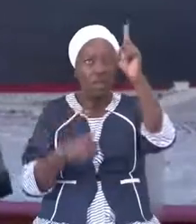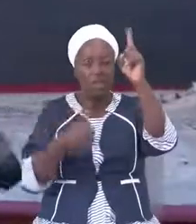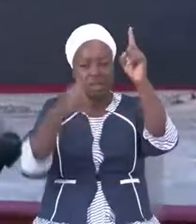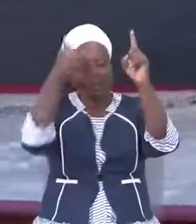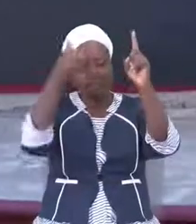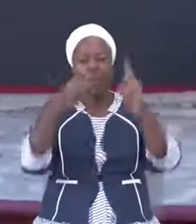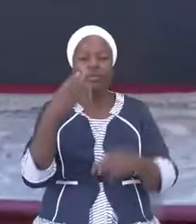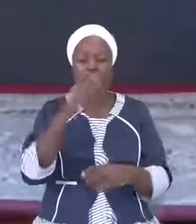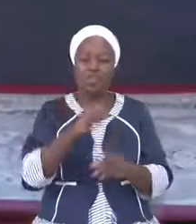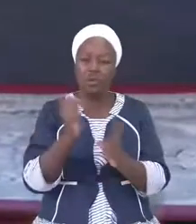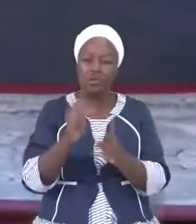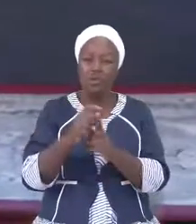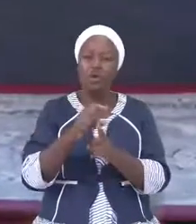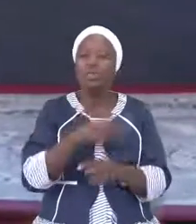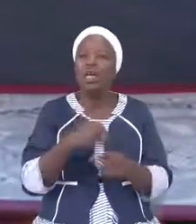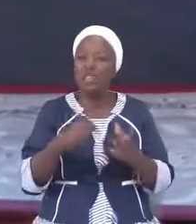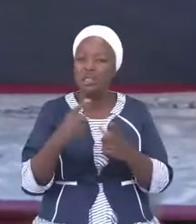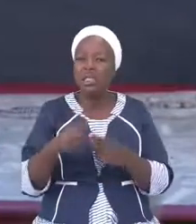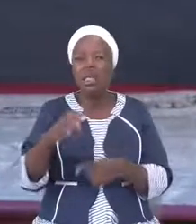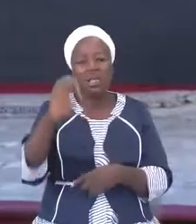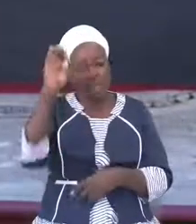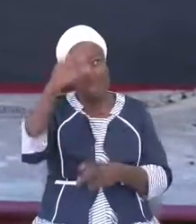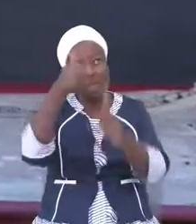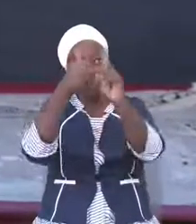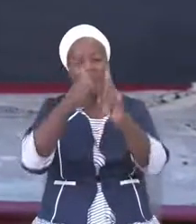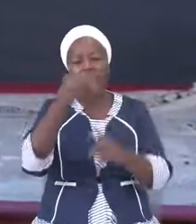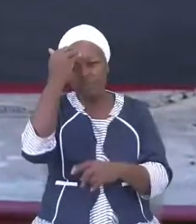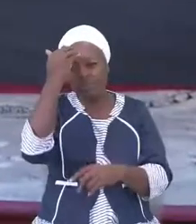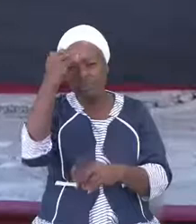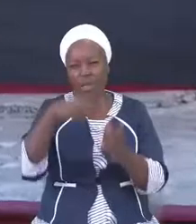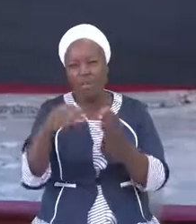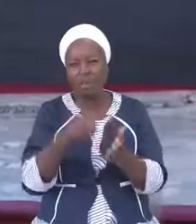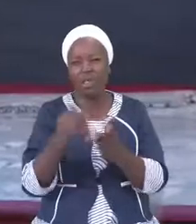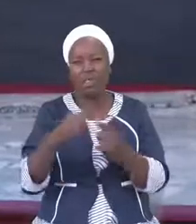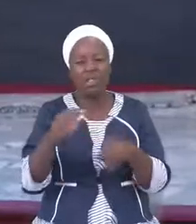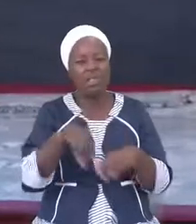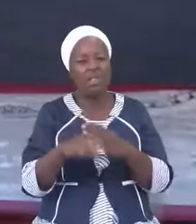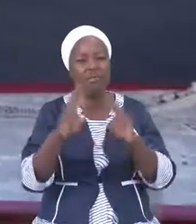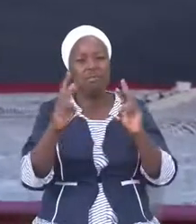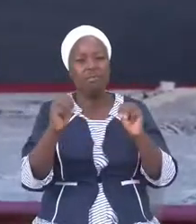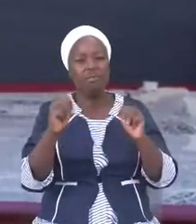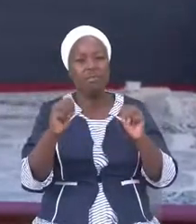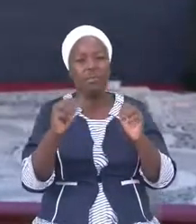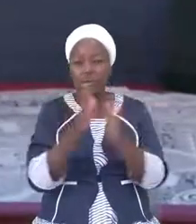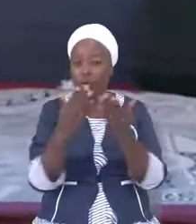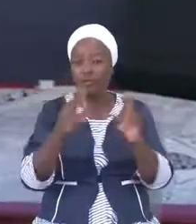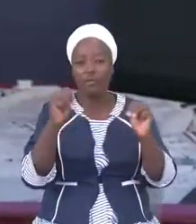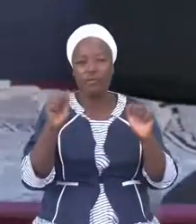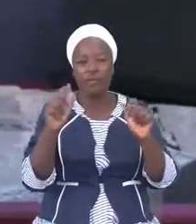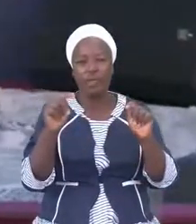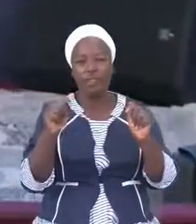venu parce qu'il est la parole personnifiée. Et c'est lui qui a dit en